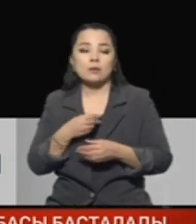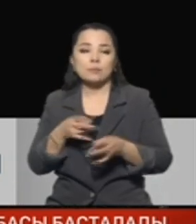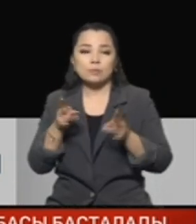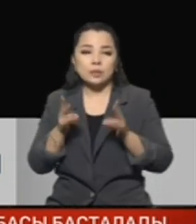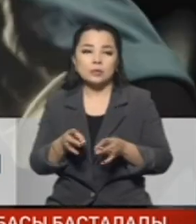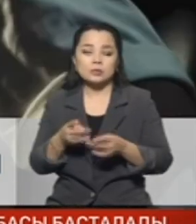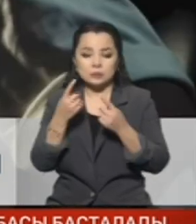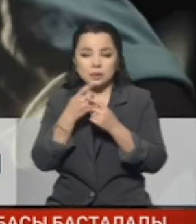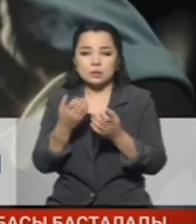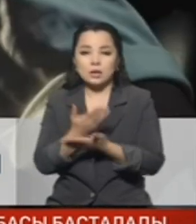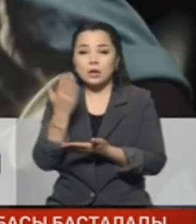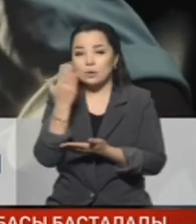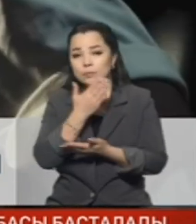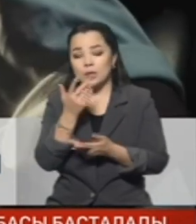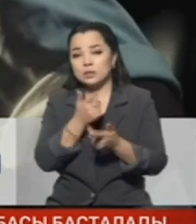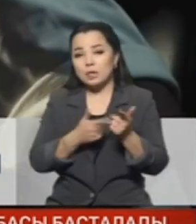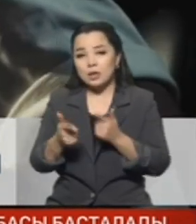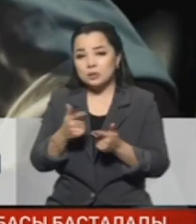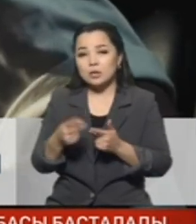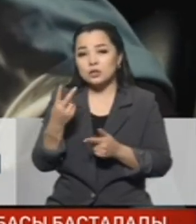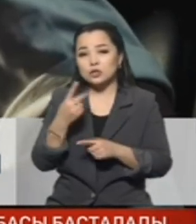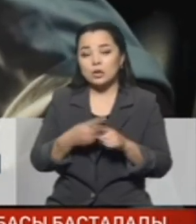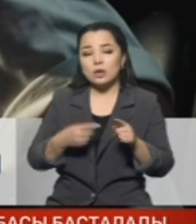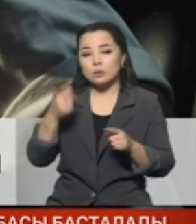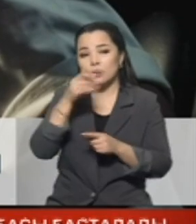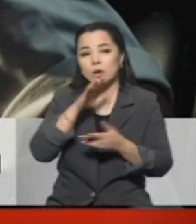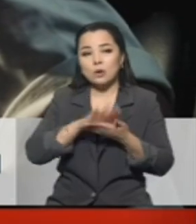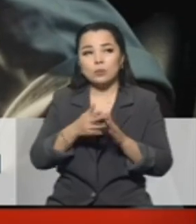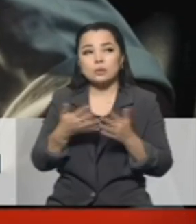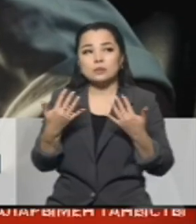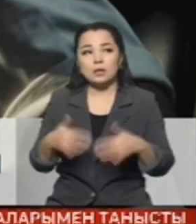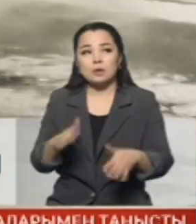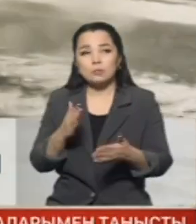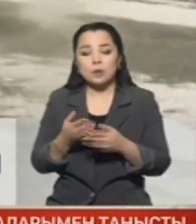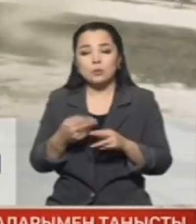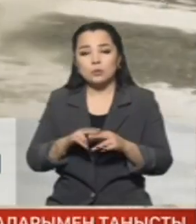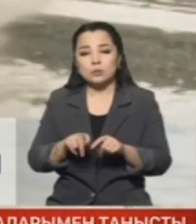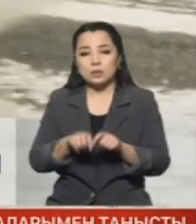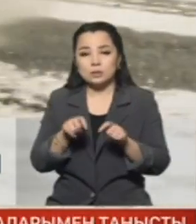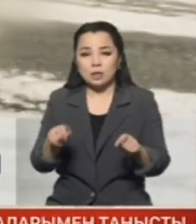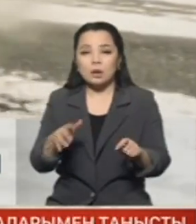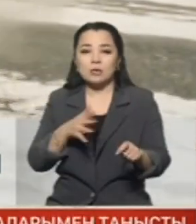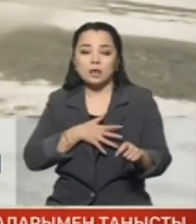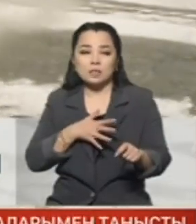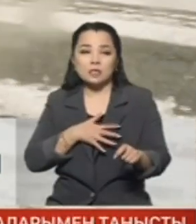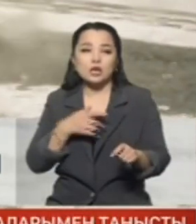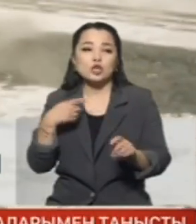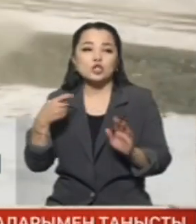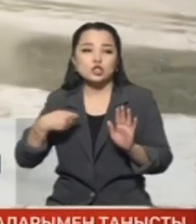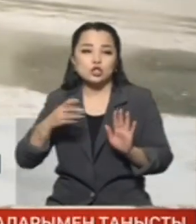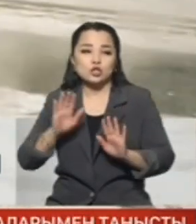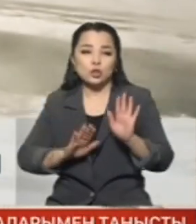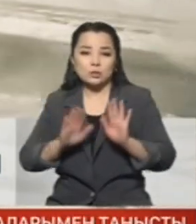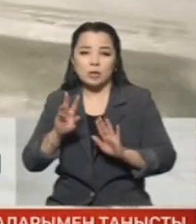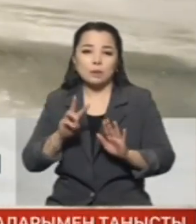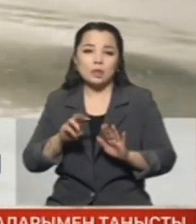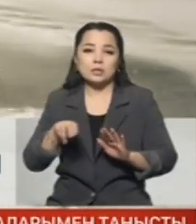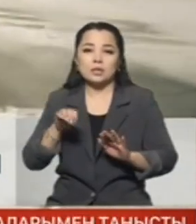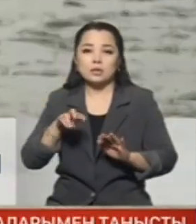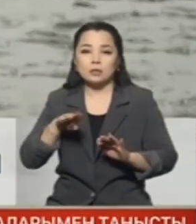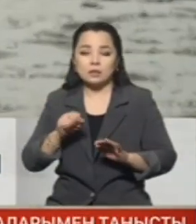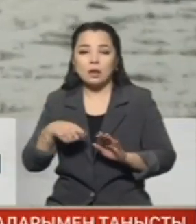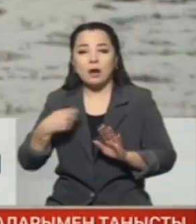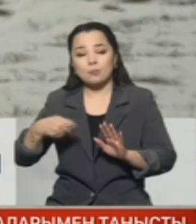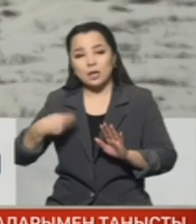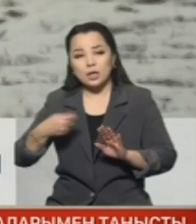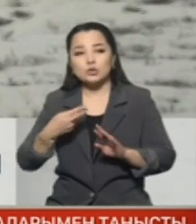сөз болады. Фильмнің дайындалуына 2,5 жыл уақыт кеткен. Туындыны канадалық режиссер Марина Десяткина мен оператор